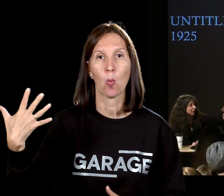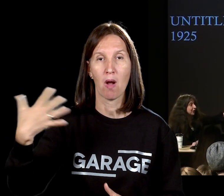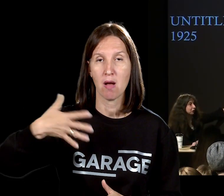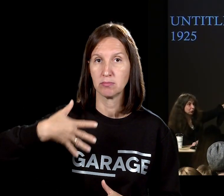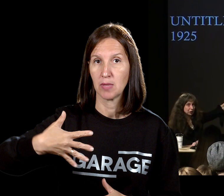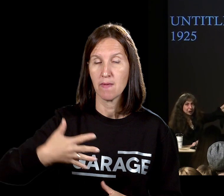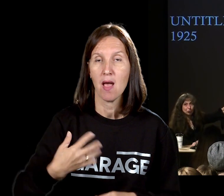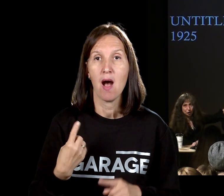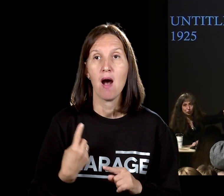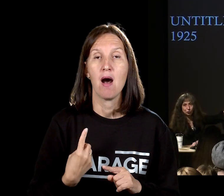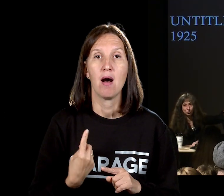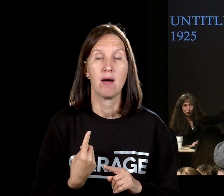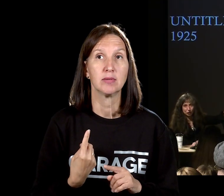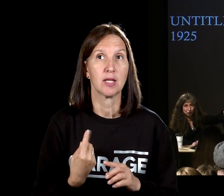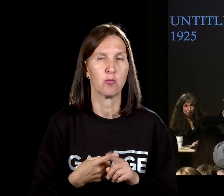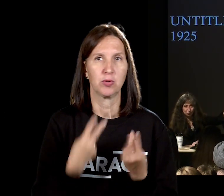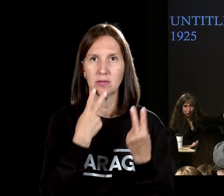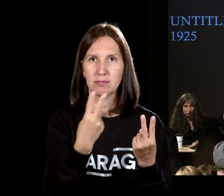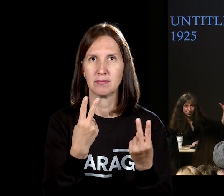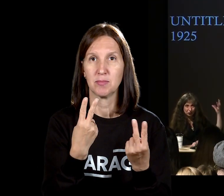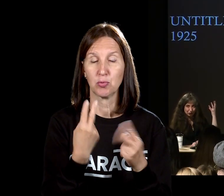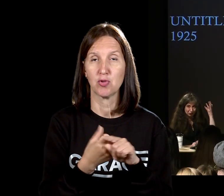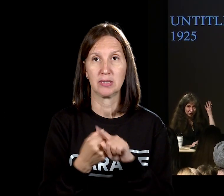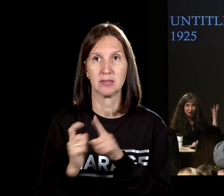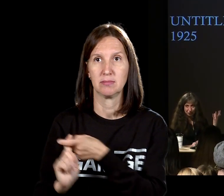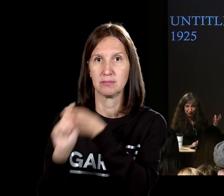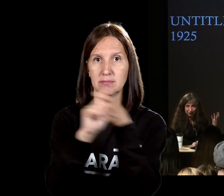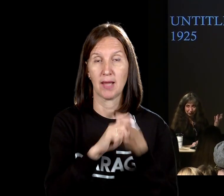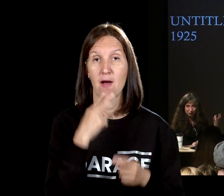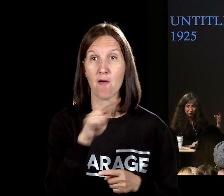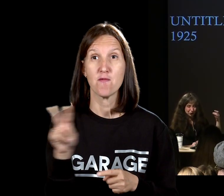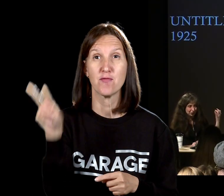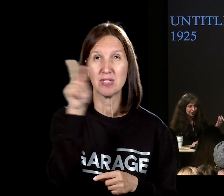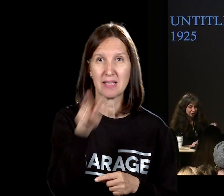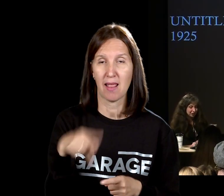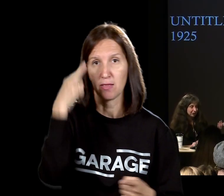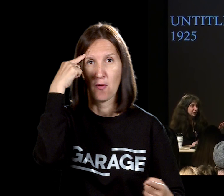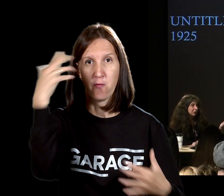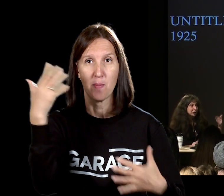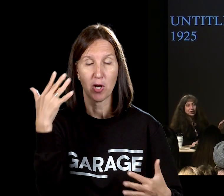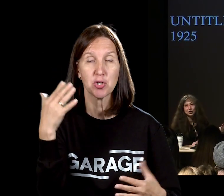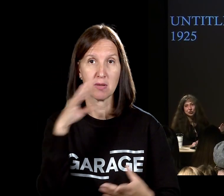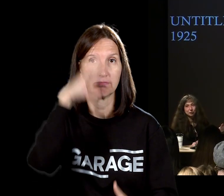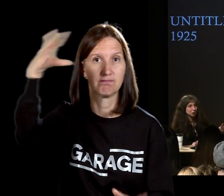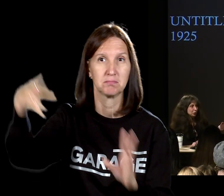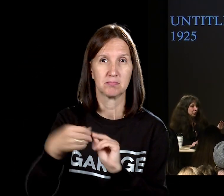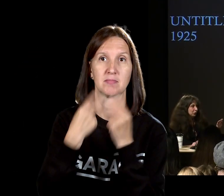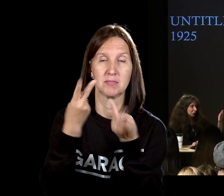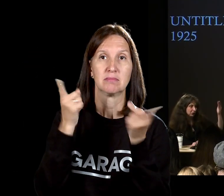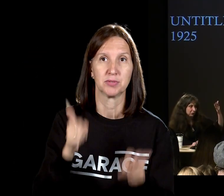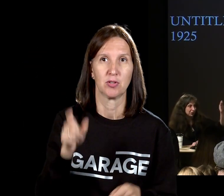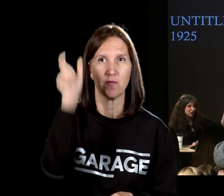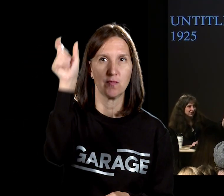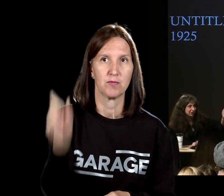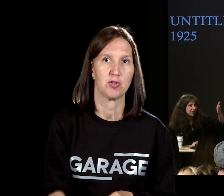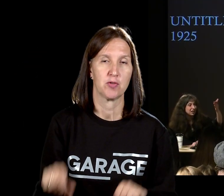которая позволяет эту странную конструкцию, да, удерживаемую силой взгляда и силой воображения, как некое единое целое, опознать как человеческую